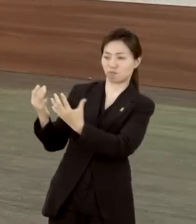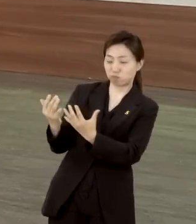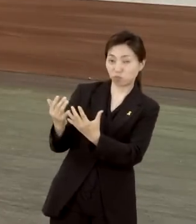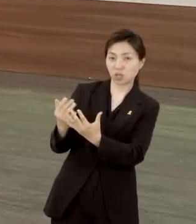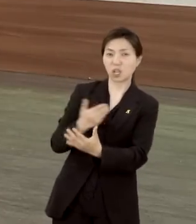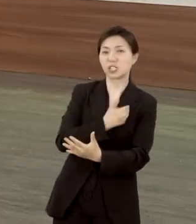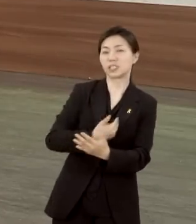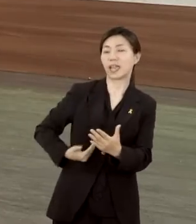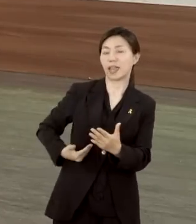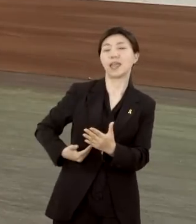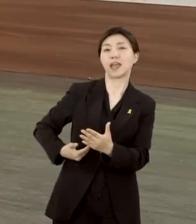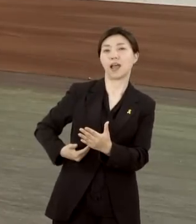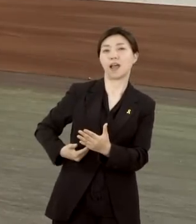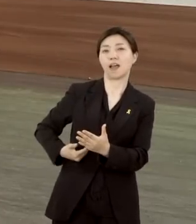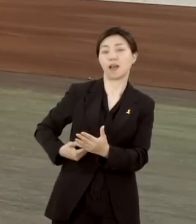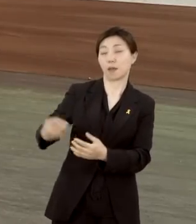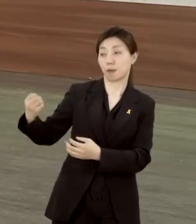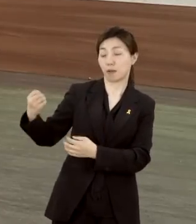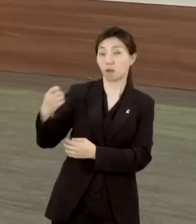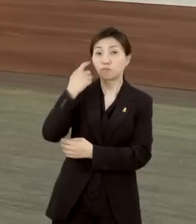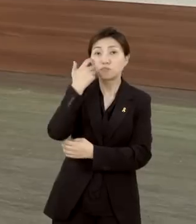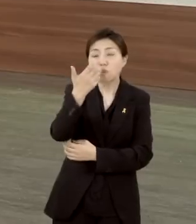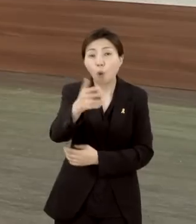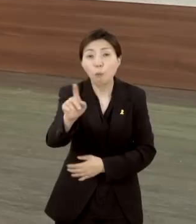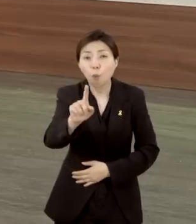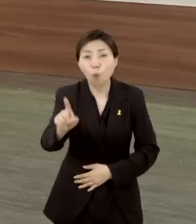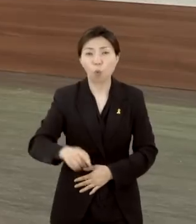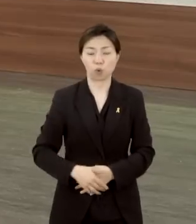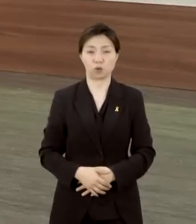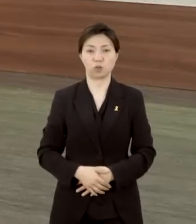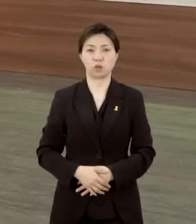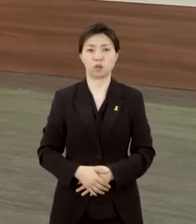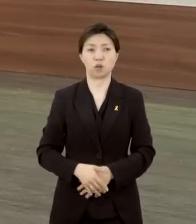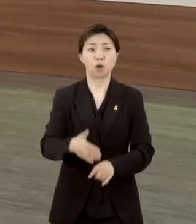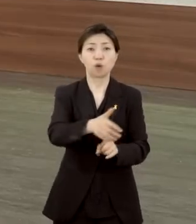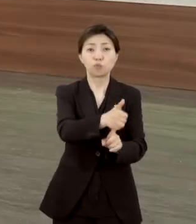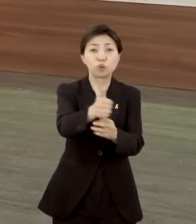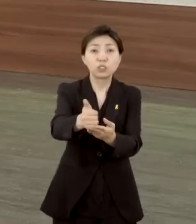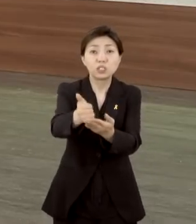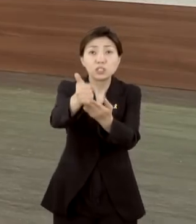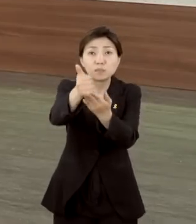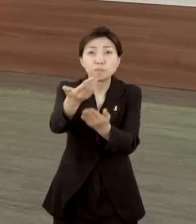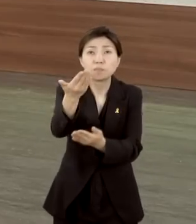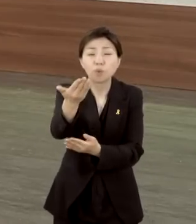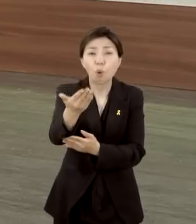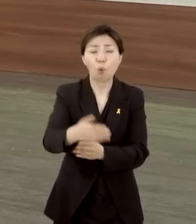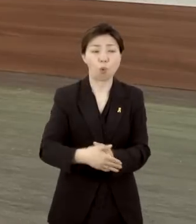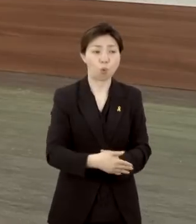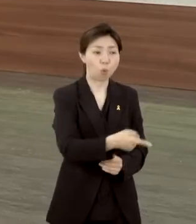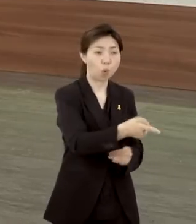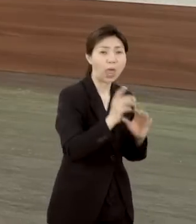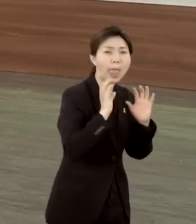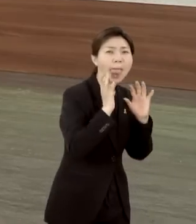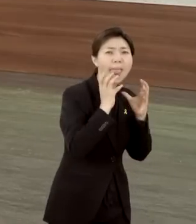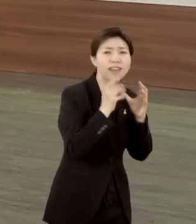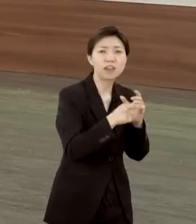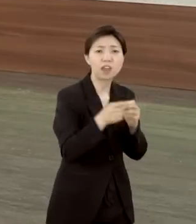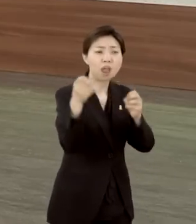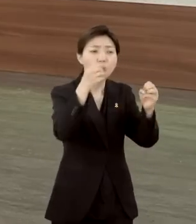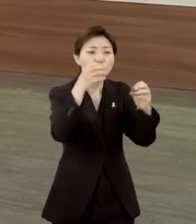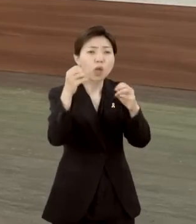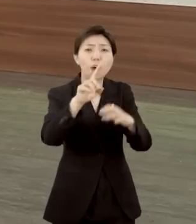제자 스님들이 부처님 지금 부처님께서 저 늙은 아기와